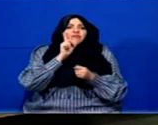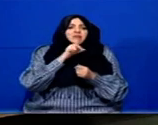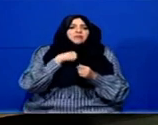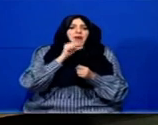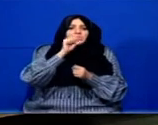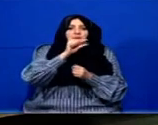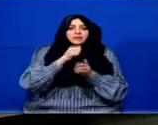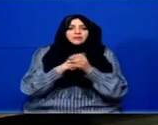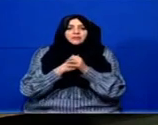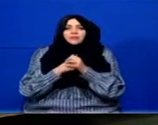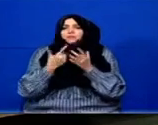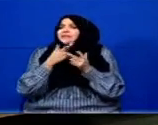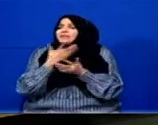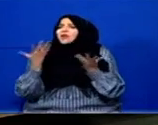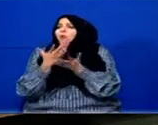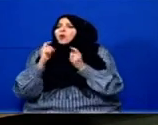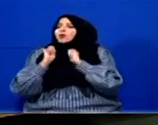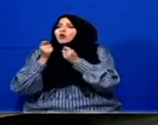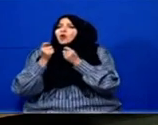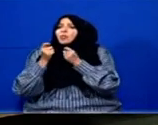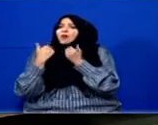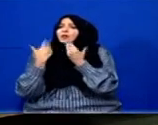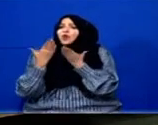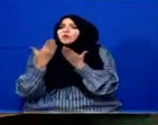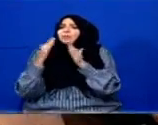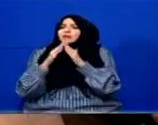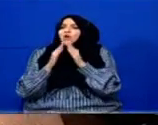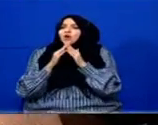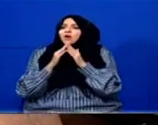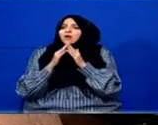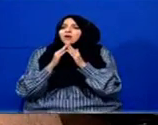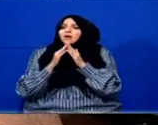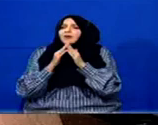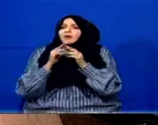تبدلهم الديار او ما لها اسم باباك